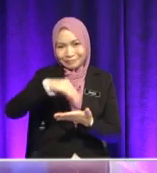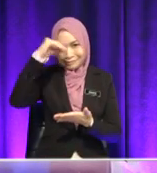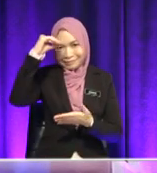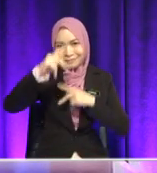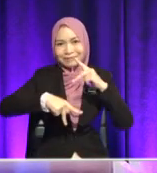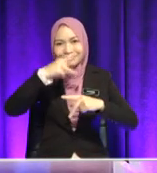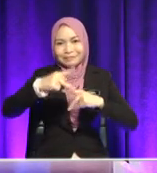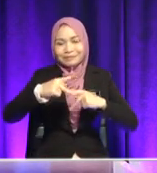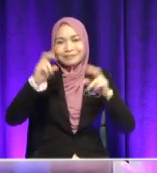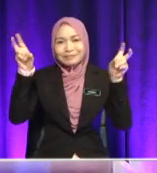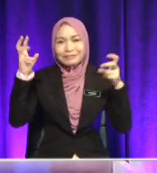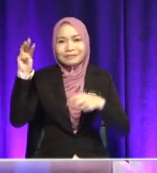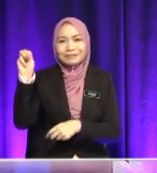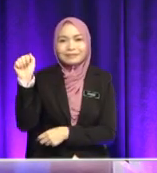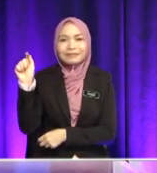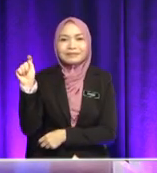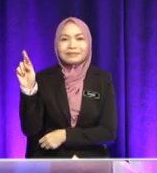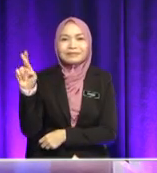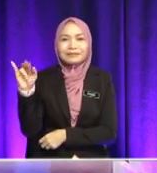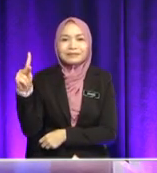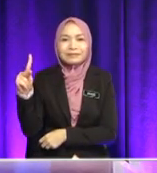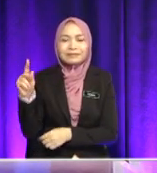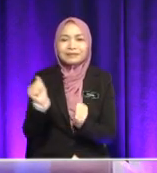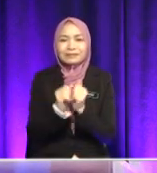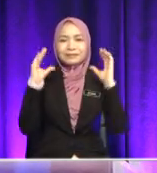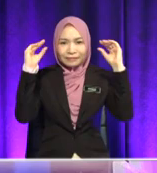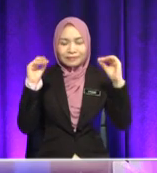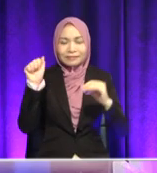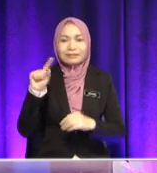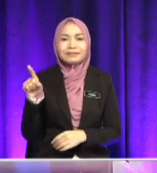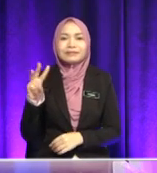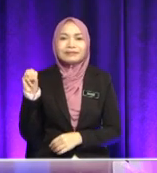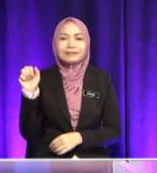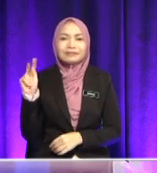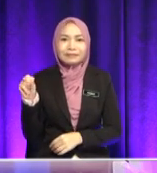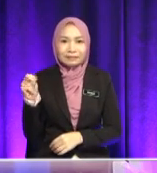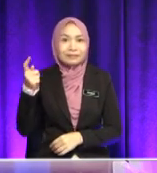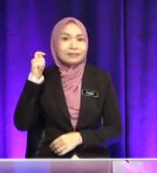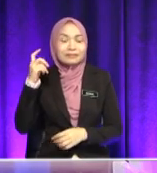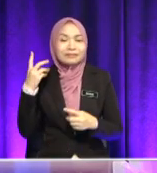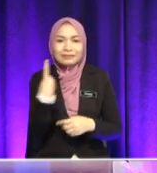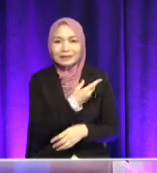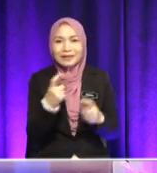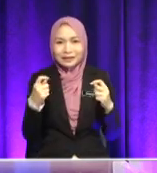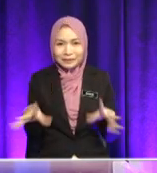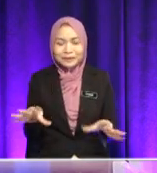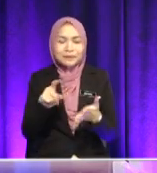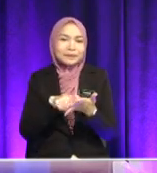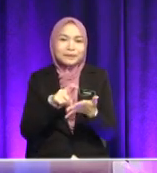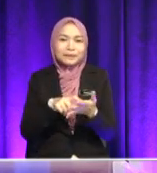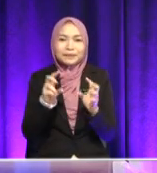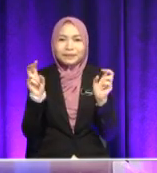topik Matrix bersama dengan juga semua jadi kalau tadi kita udah banyak seimbang diskusi kita